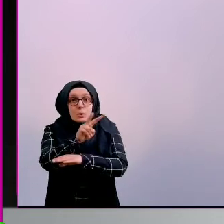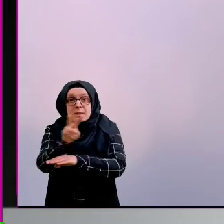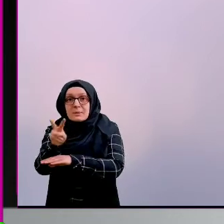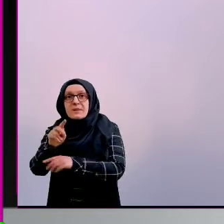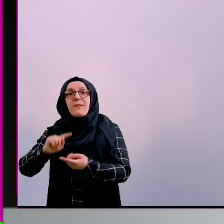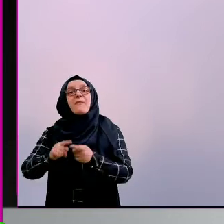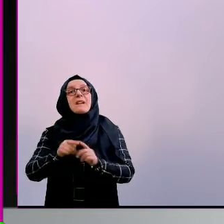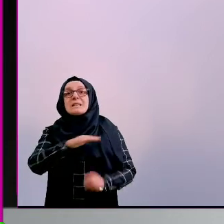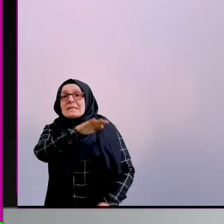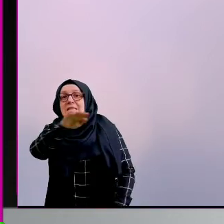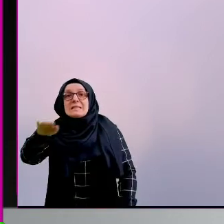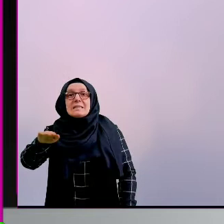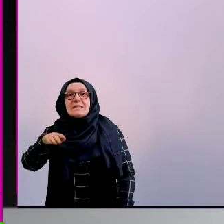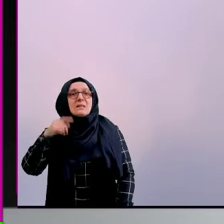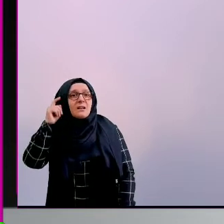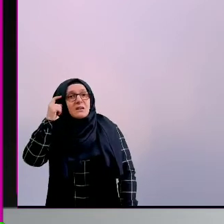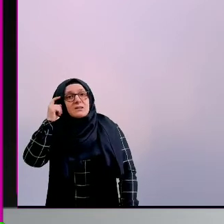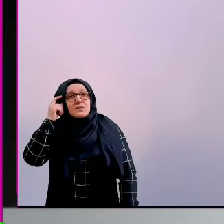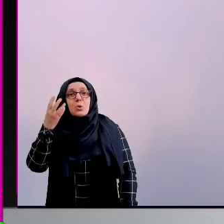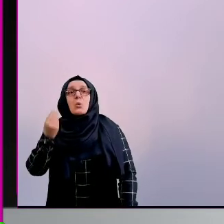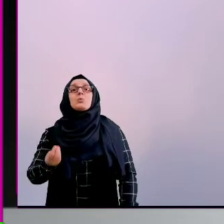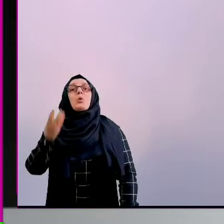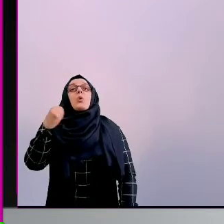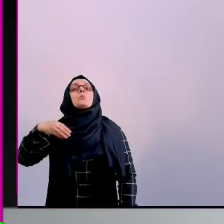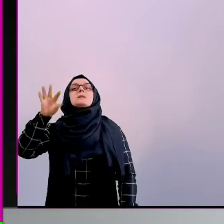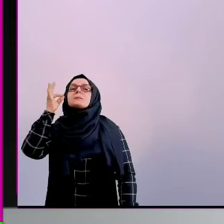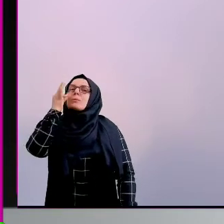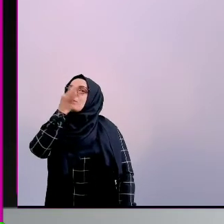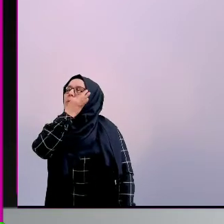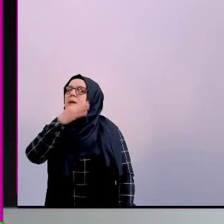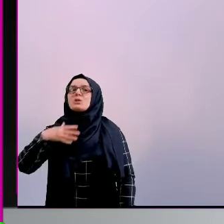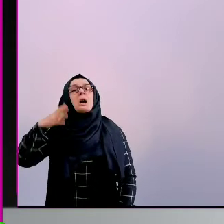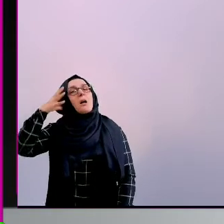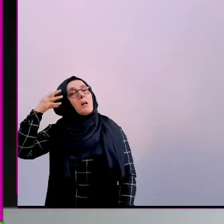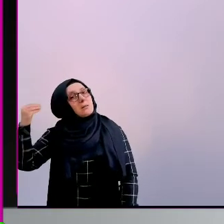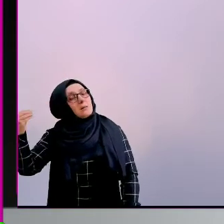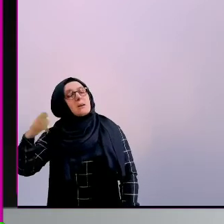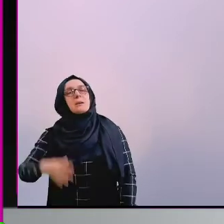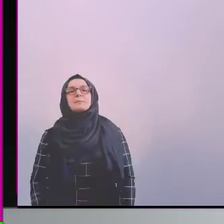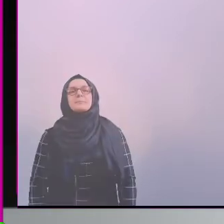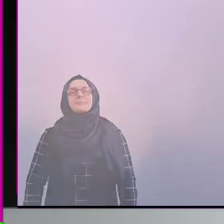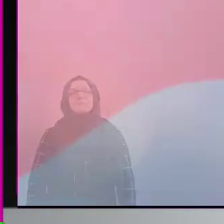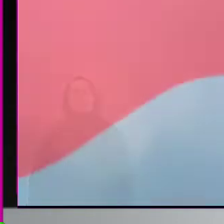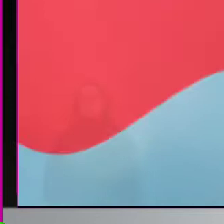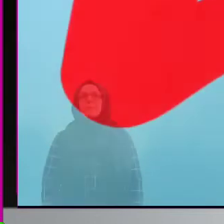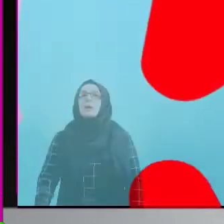ki çocuklar çok iyi gözlemcidirler ve sizin endişeli olup olmadığınızı kolayca anlarlar.